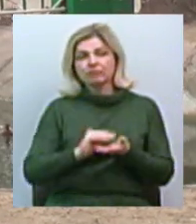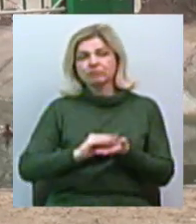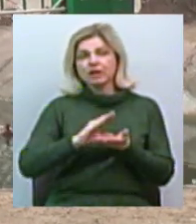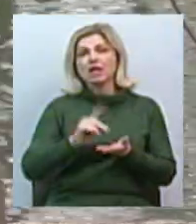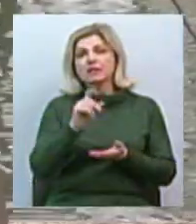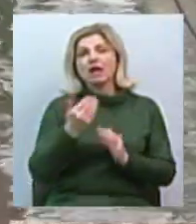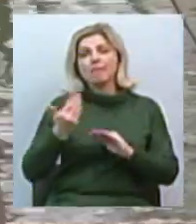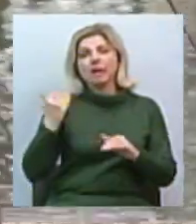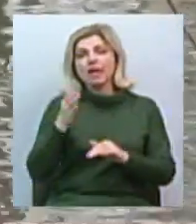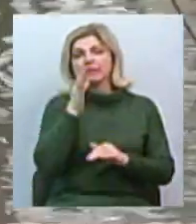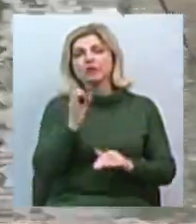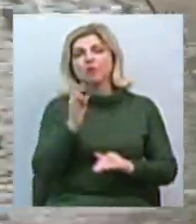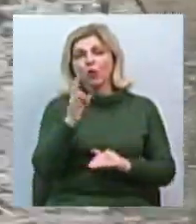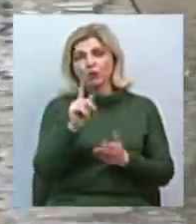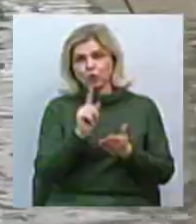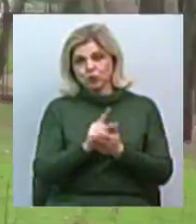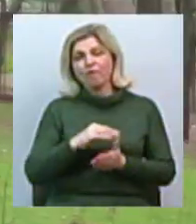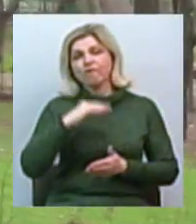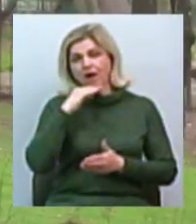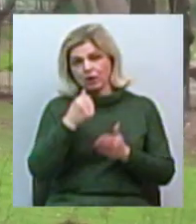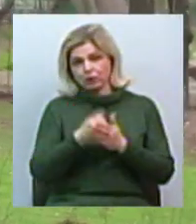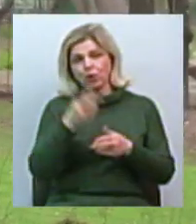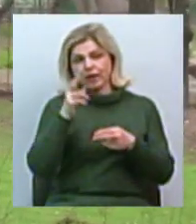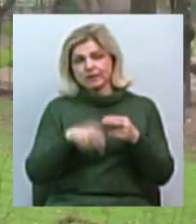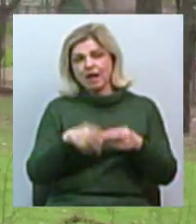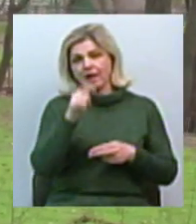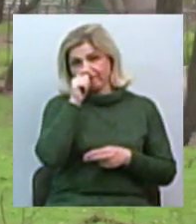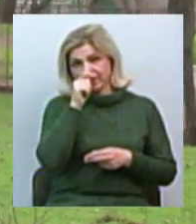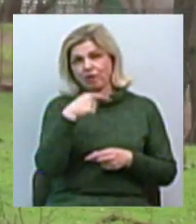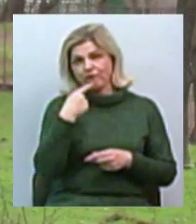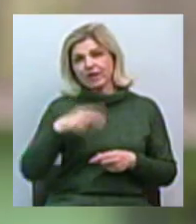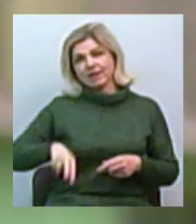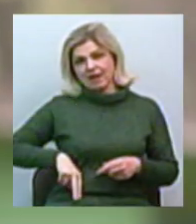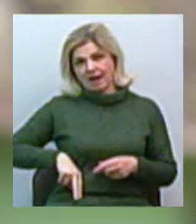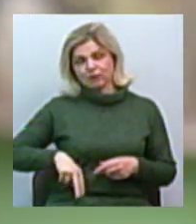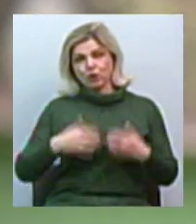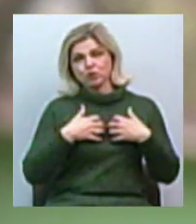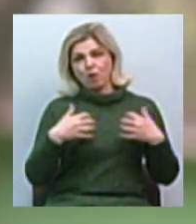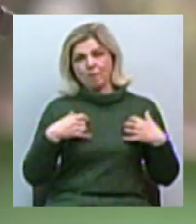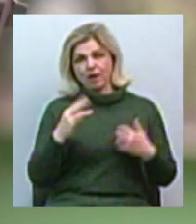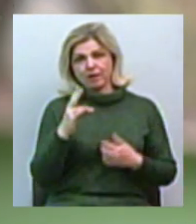попередній сезон, має вистачити до кінця квітня, говорить директор зоопарку Володимир Топчий.